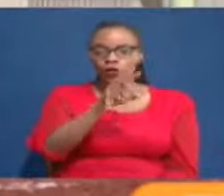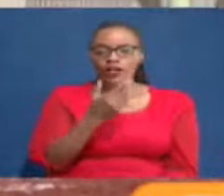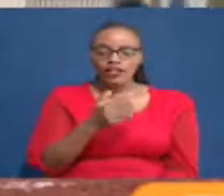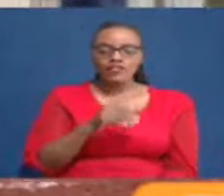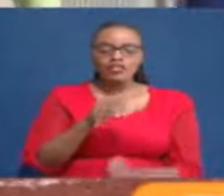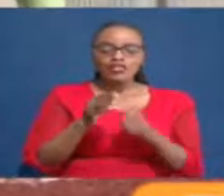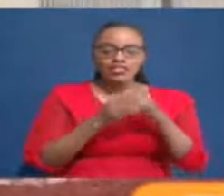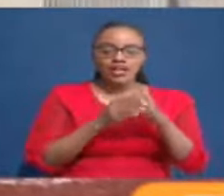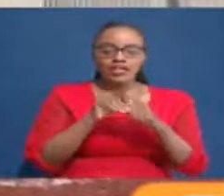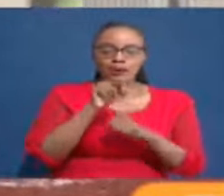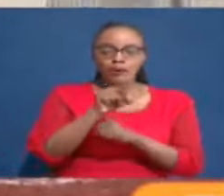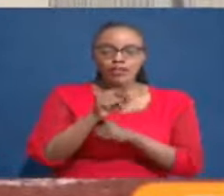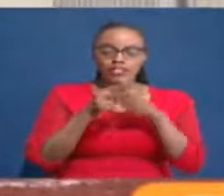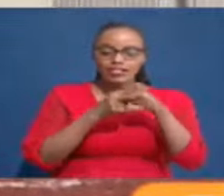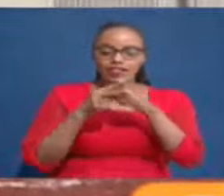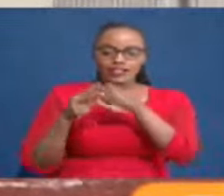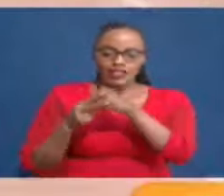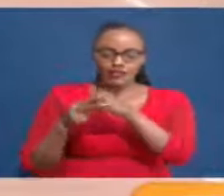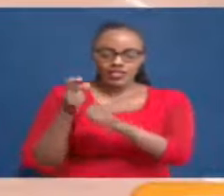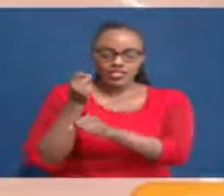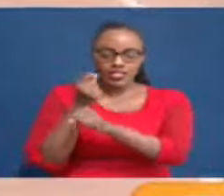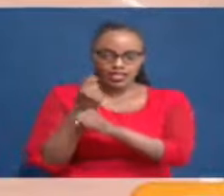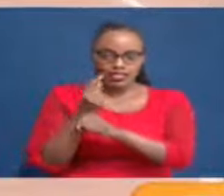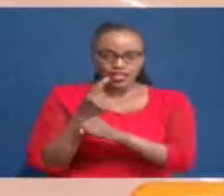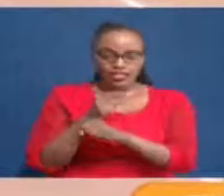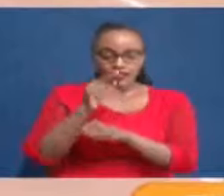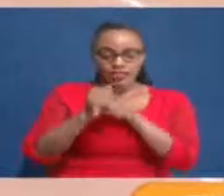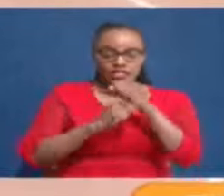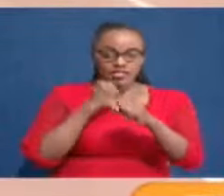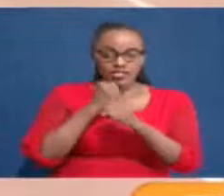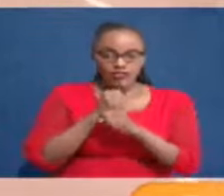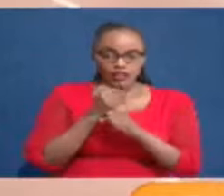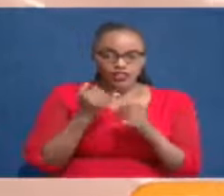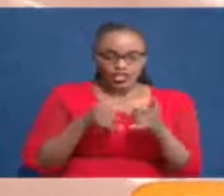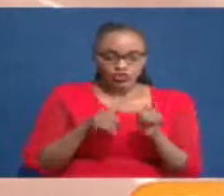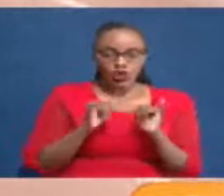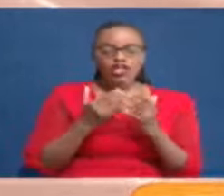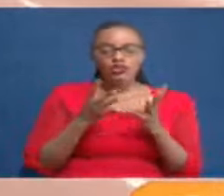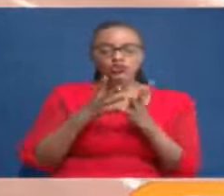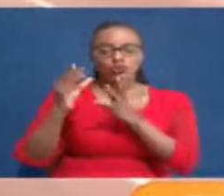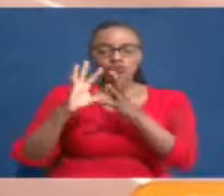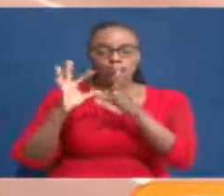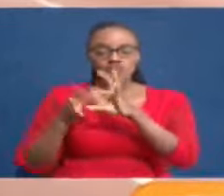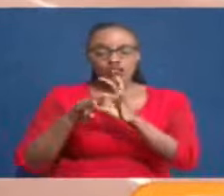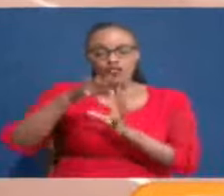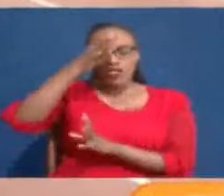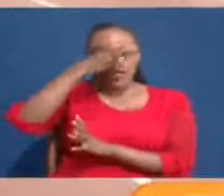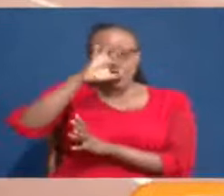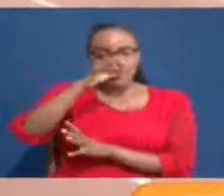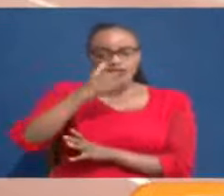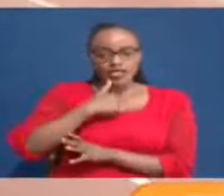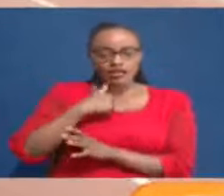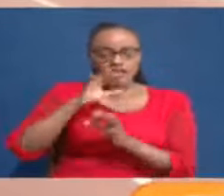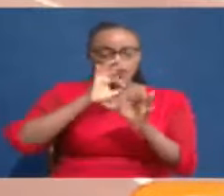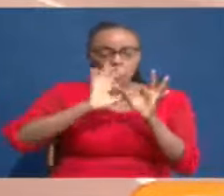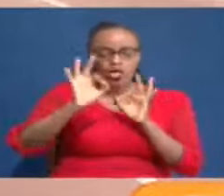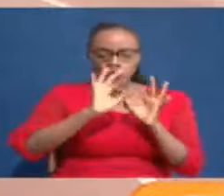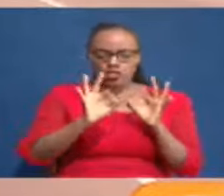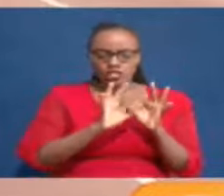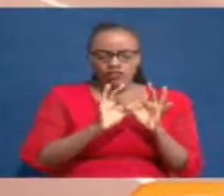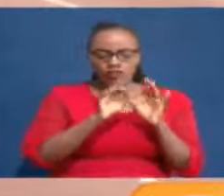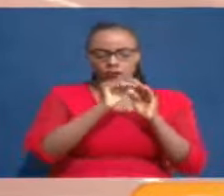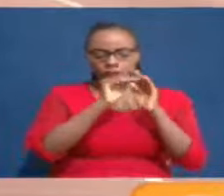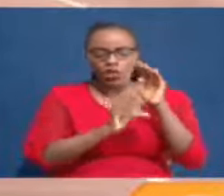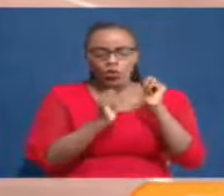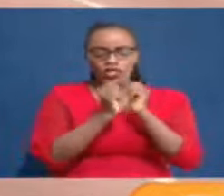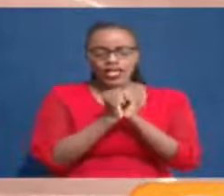sekunde 9.77. Mwaka huu katika majaribio ya kuelekea Olimpiki ya mjini Paris, alitemka tena katika chini ya